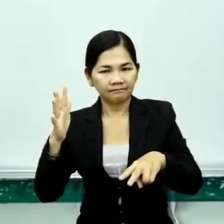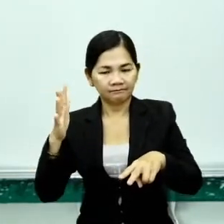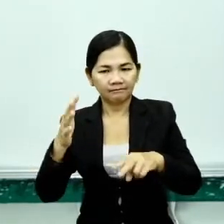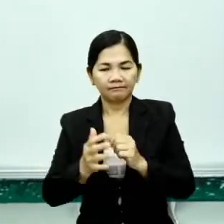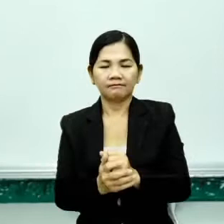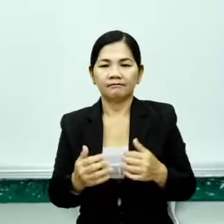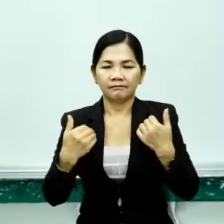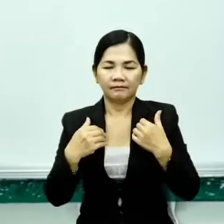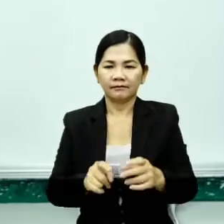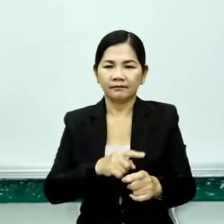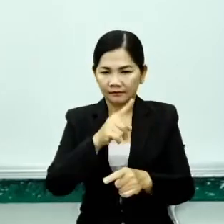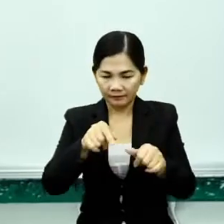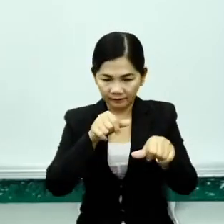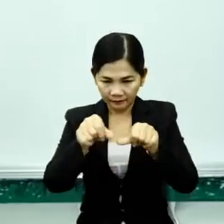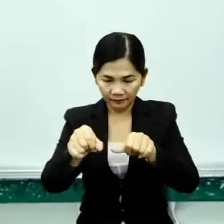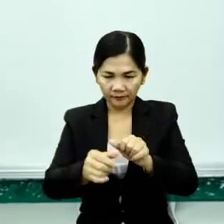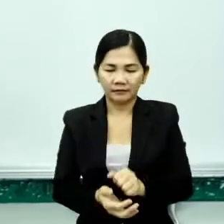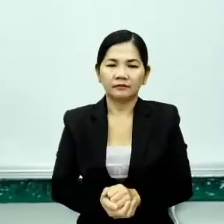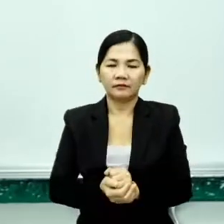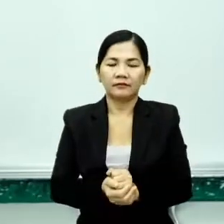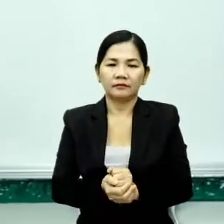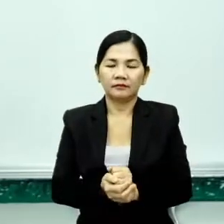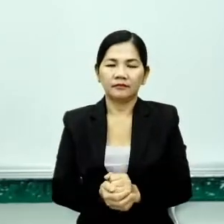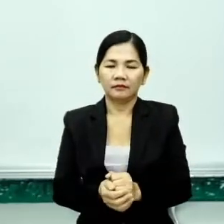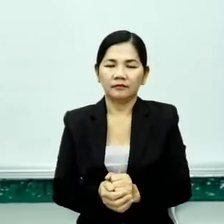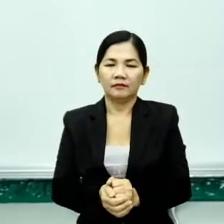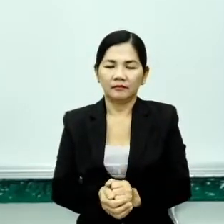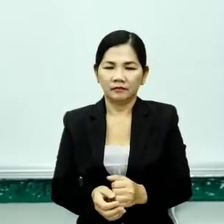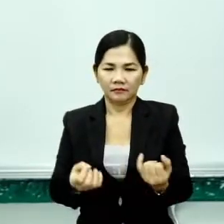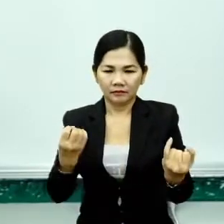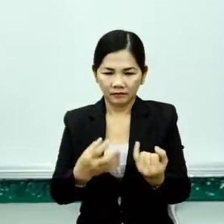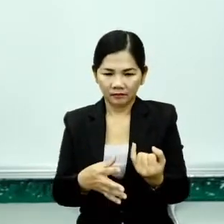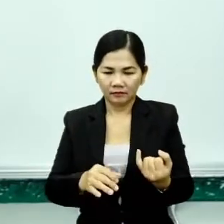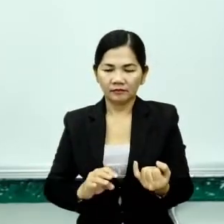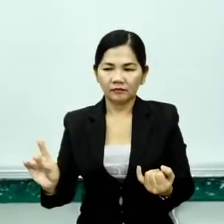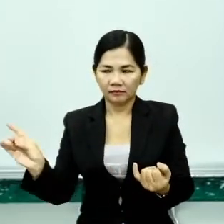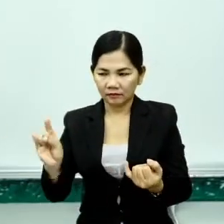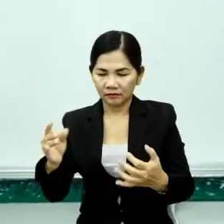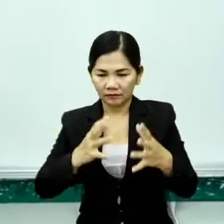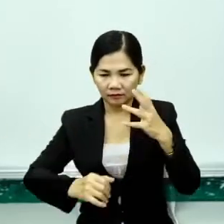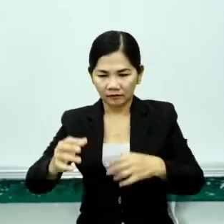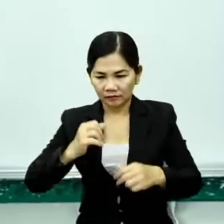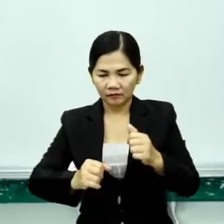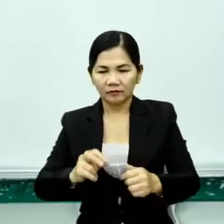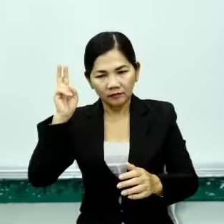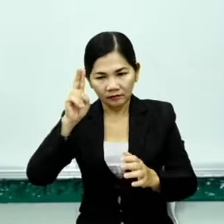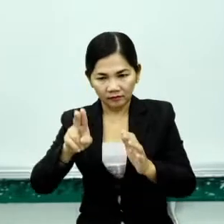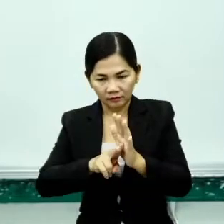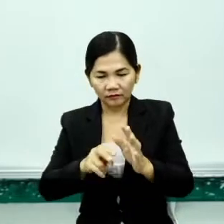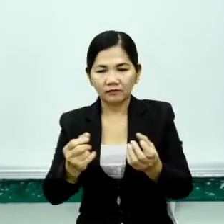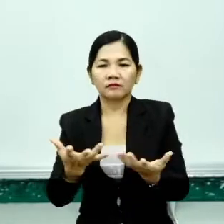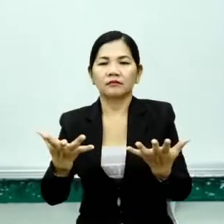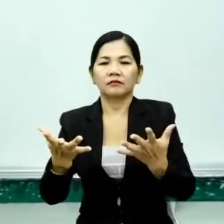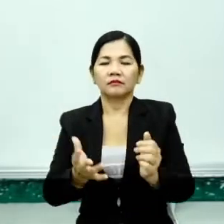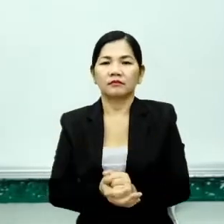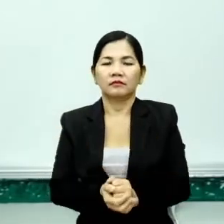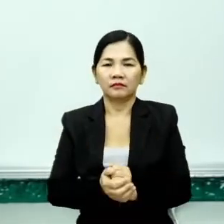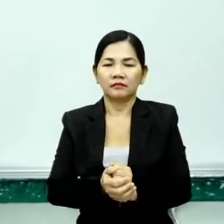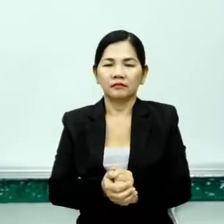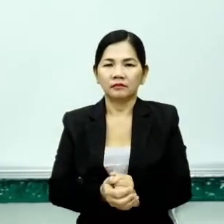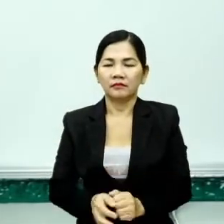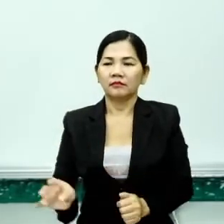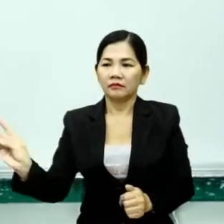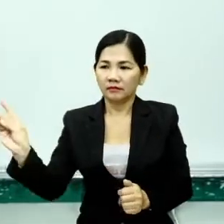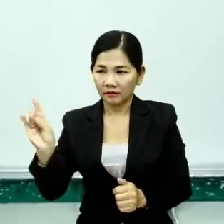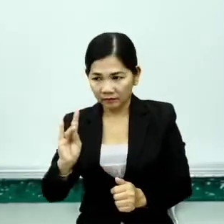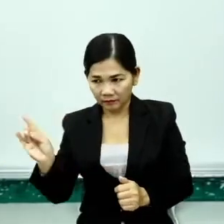đập sầm nuôn bàn này cứ bàn to tiệt cha ta sạt chân chấm con đời thực đó miên lẽ cả nã sầm cua đối mà địch cha này cứ bàn chẹm mà đằng